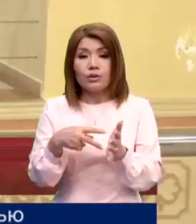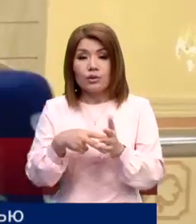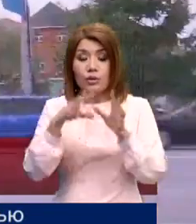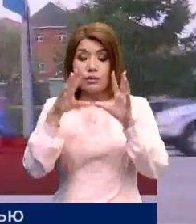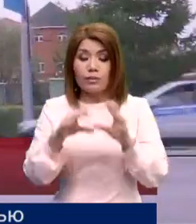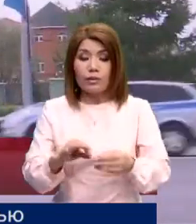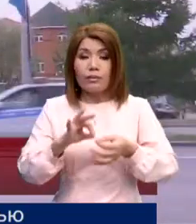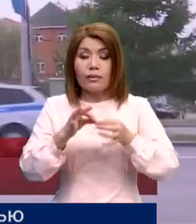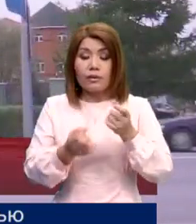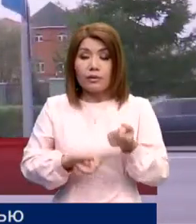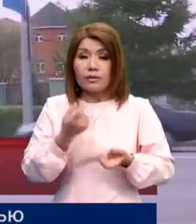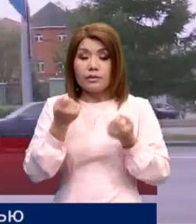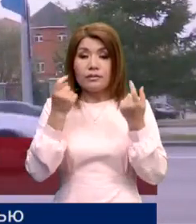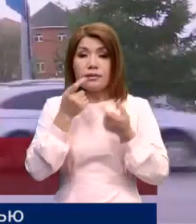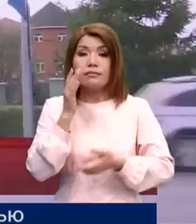анықтайды.